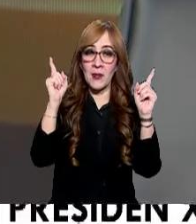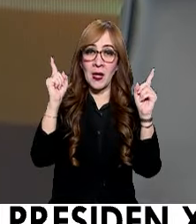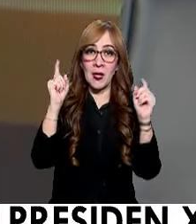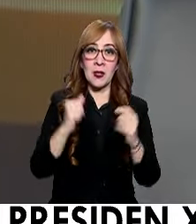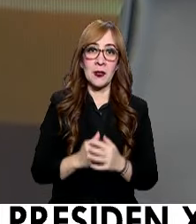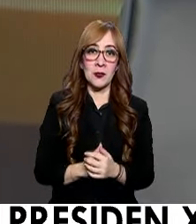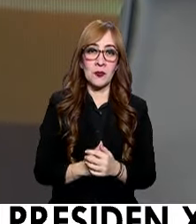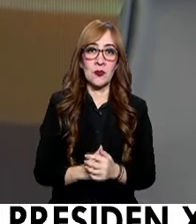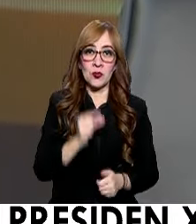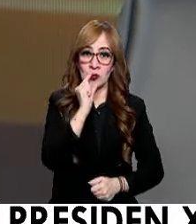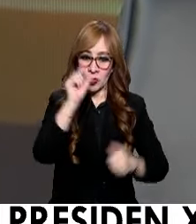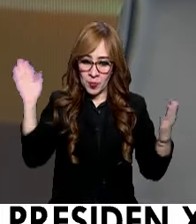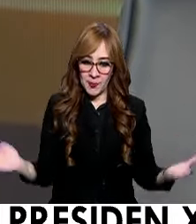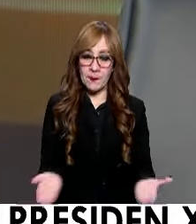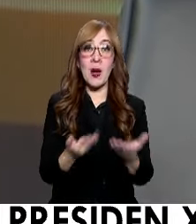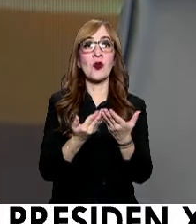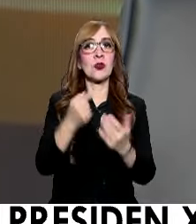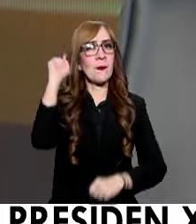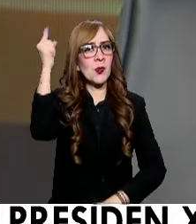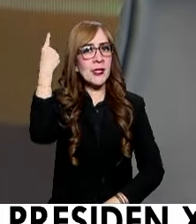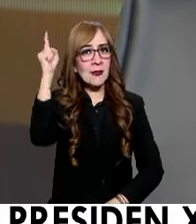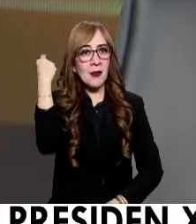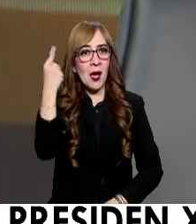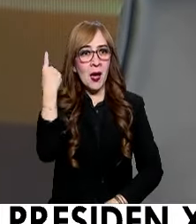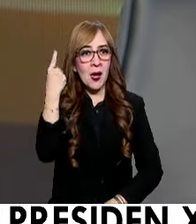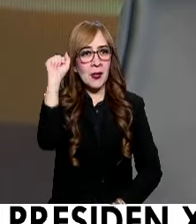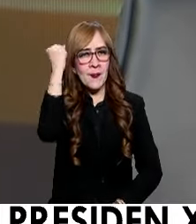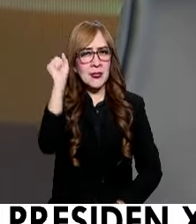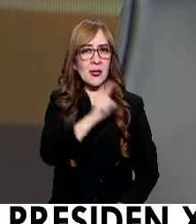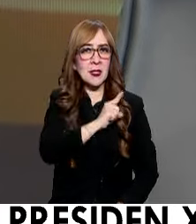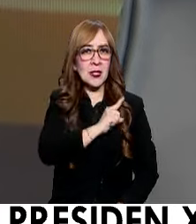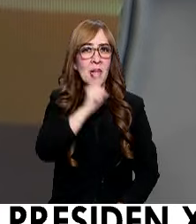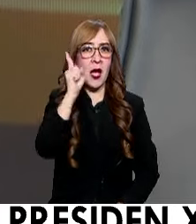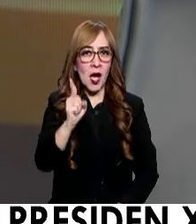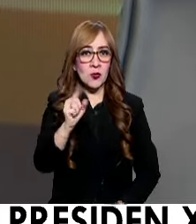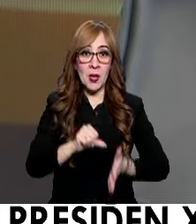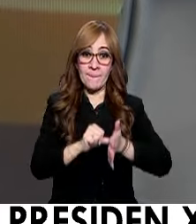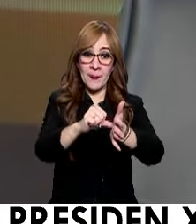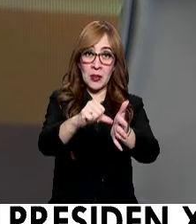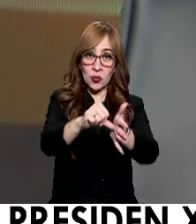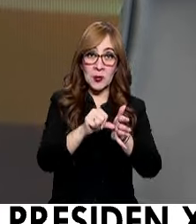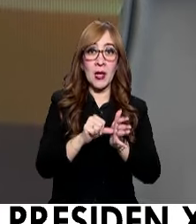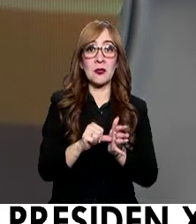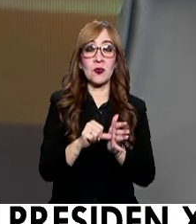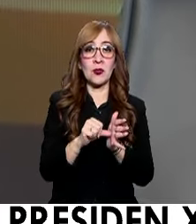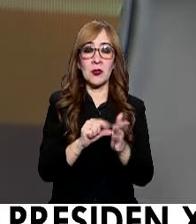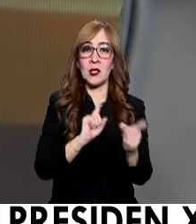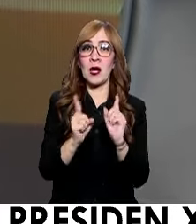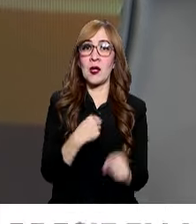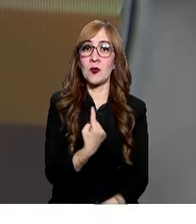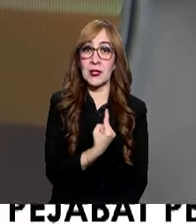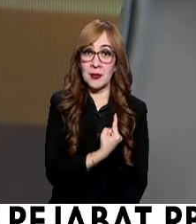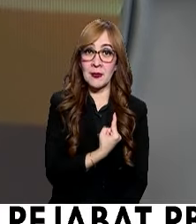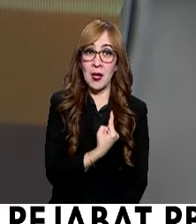lain dalam membangun itu pemerintah tidak bisa sendirian harus proses dengan gotong rong tadi itu kalau kita apa